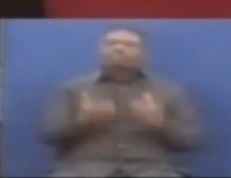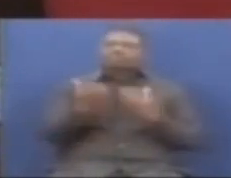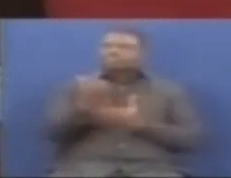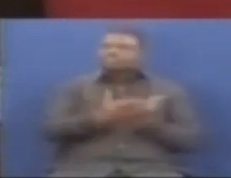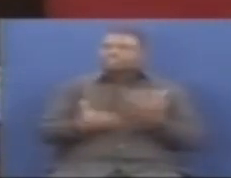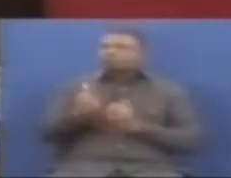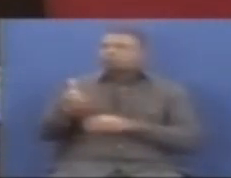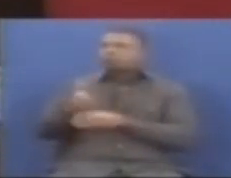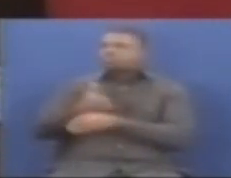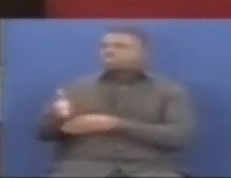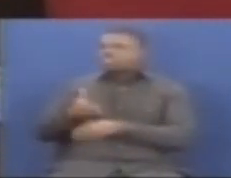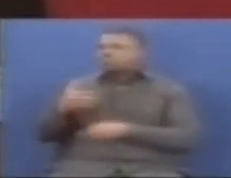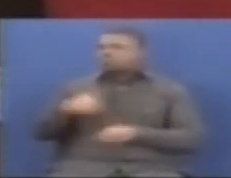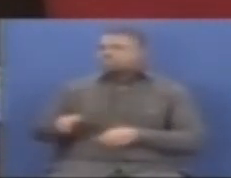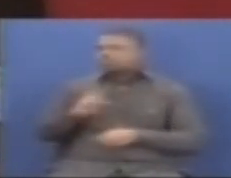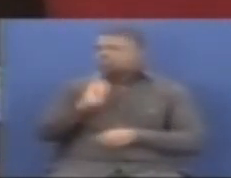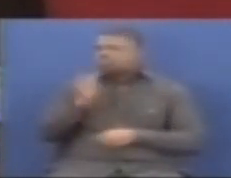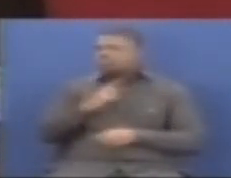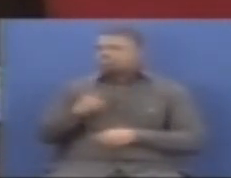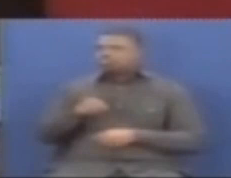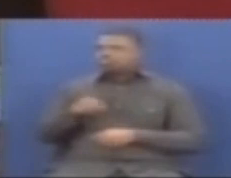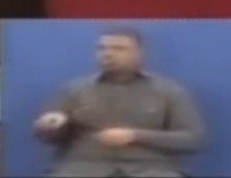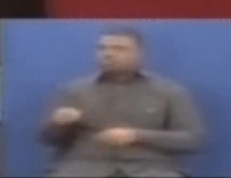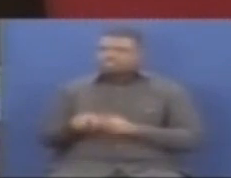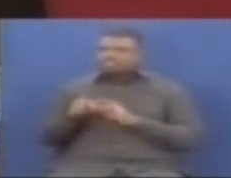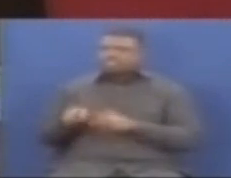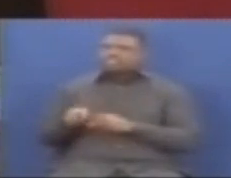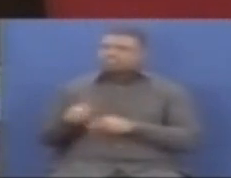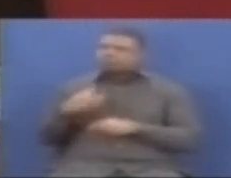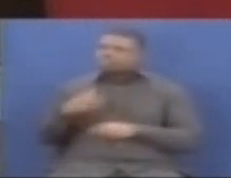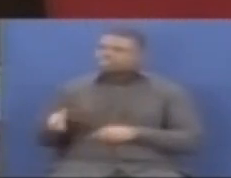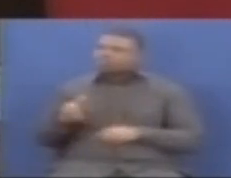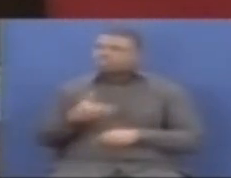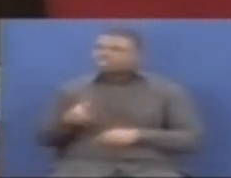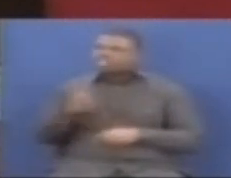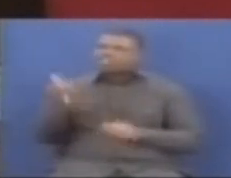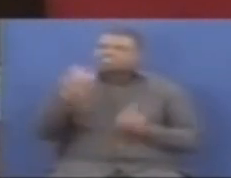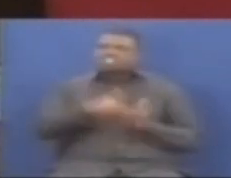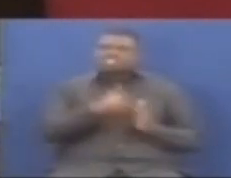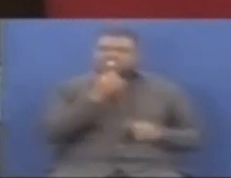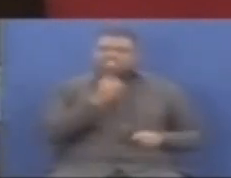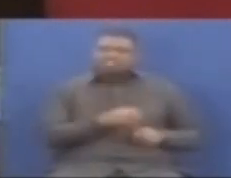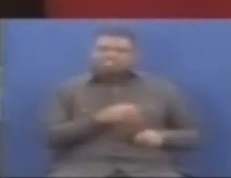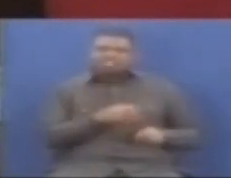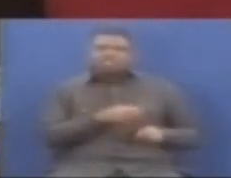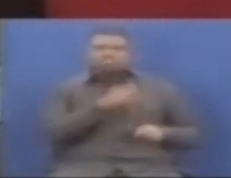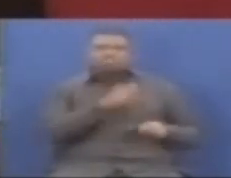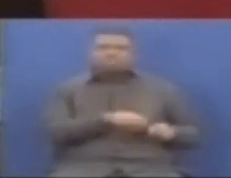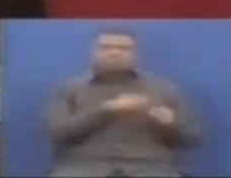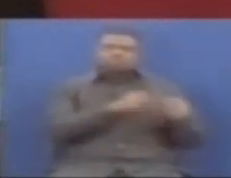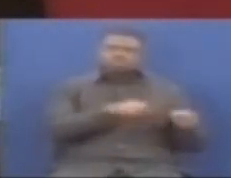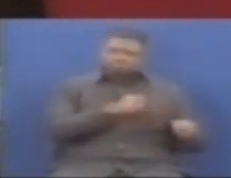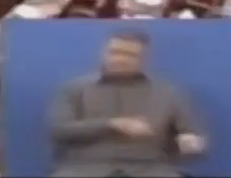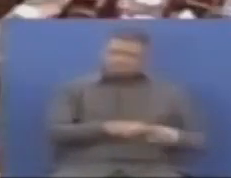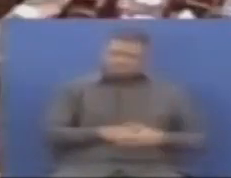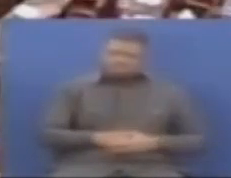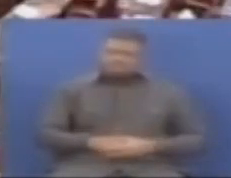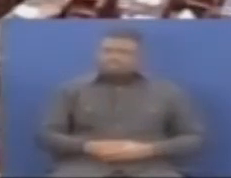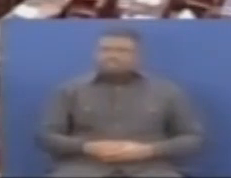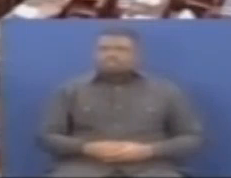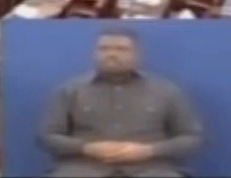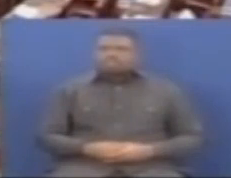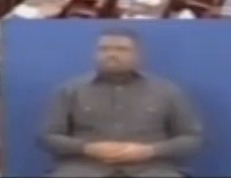Mheshimiwa Mwenyekiti, Mheshimiwa Naibu Spika, kama nilivyojibu maswali ya hapo awali, naomba nijibu pia swali la Mheshimiwa Heche